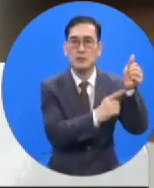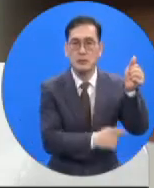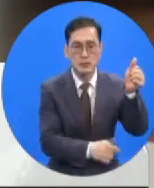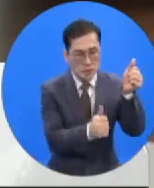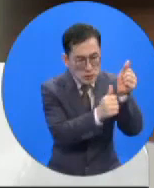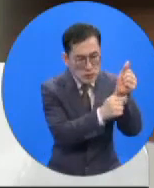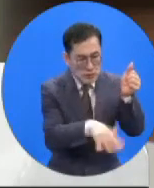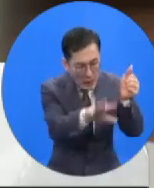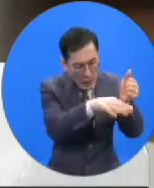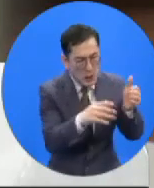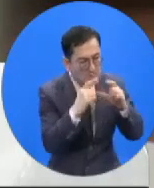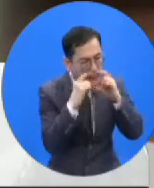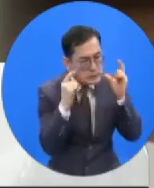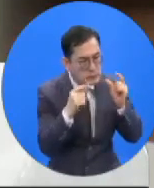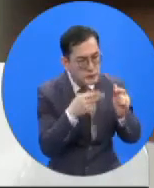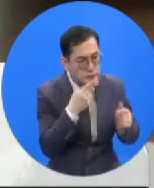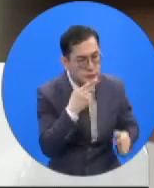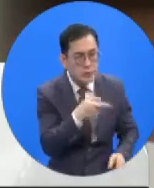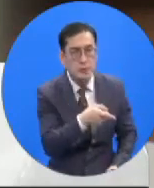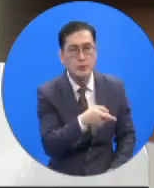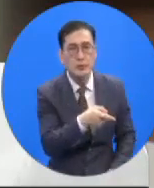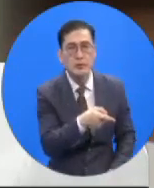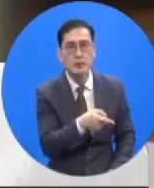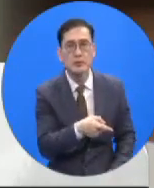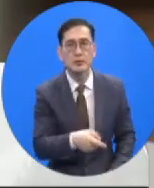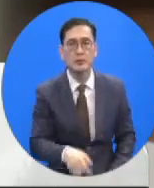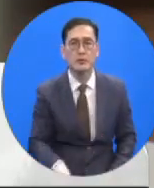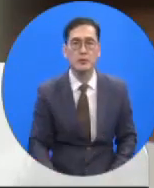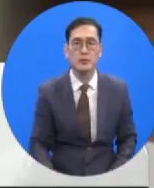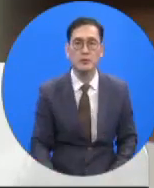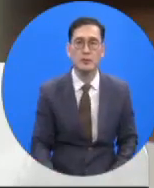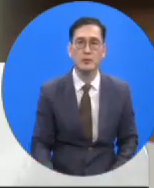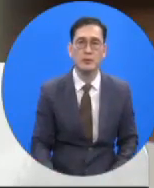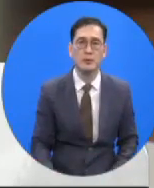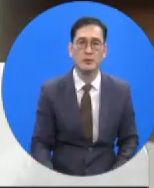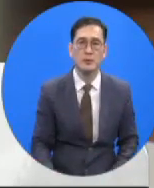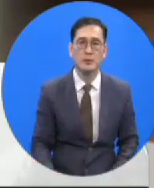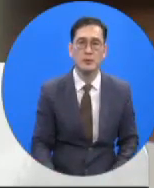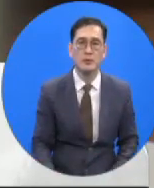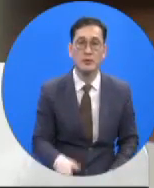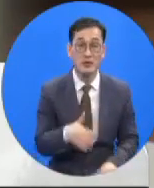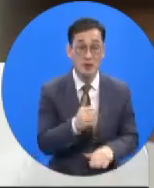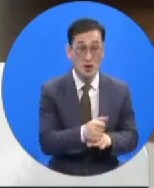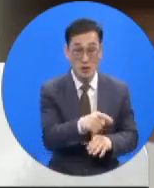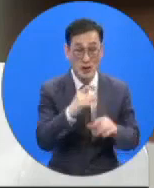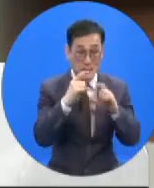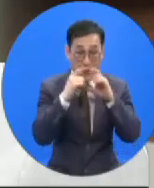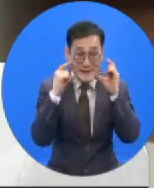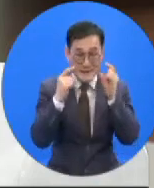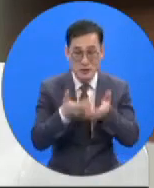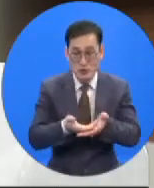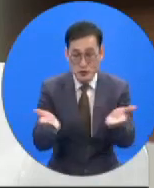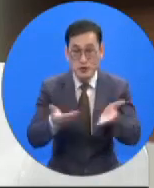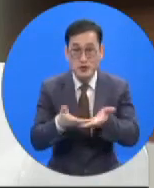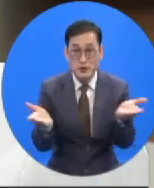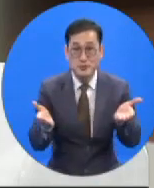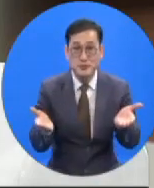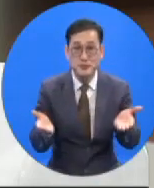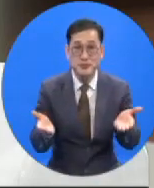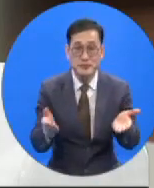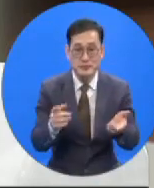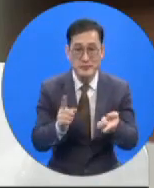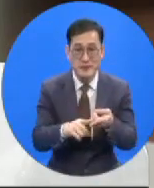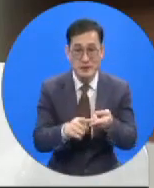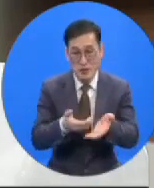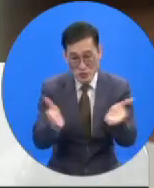안쓰면 모습을 보면서 이거는 정말 마스크로 수국이 좀 실패했다는 것을 인정하기 싫어서 안 써도 건가 이런 얻어